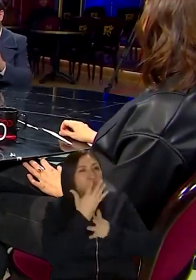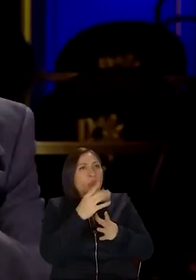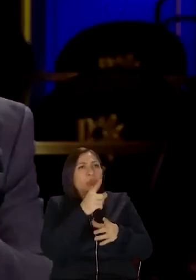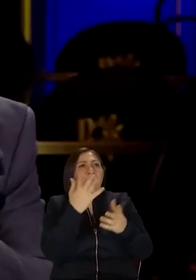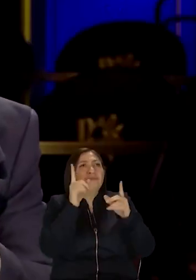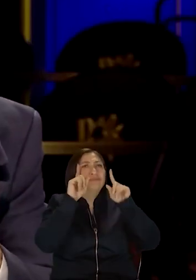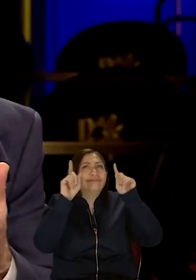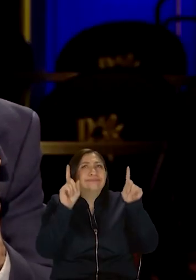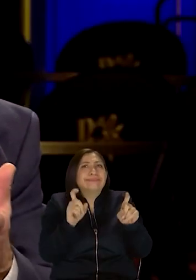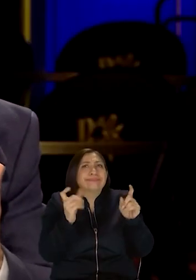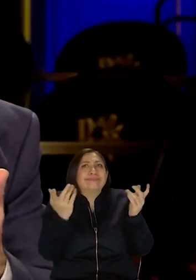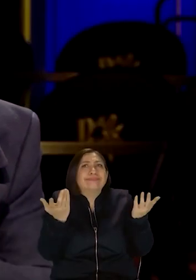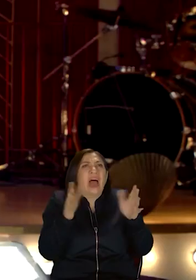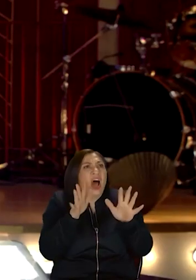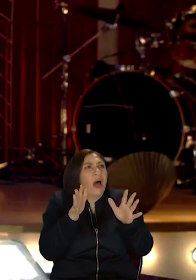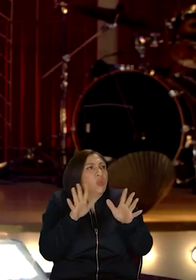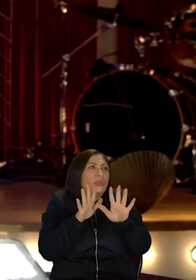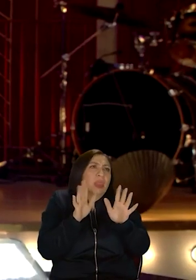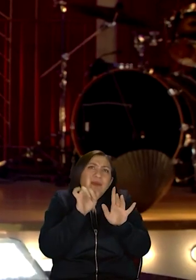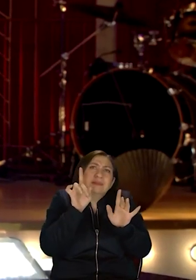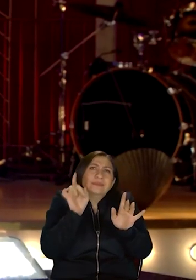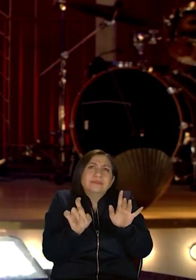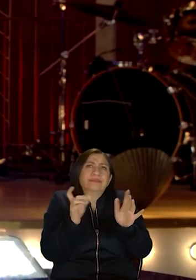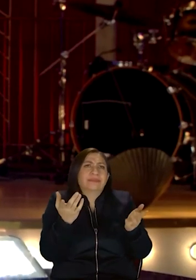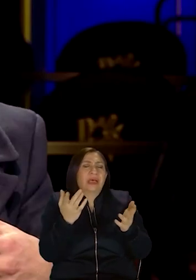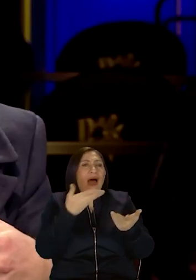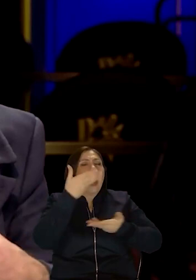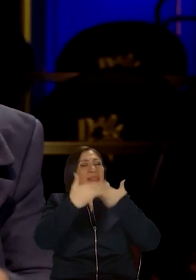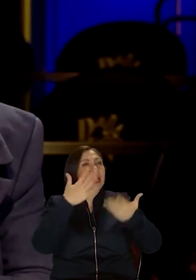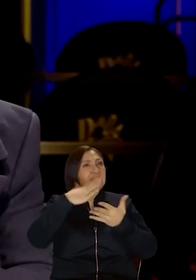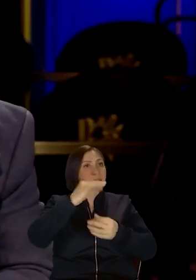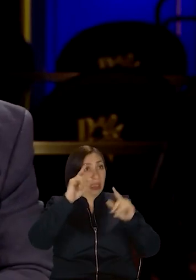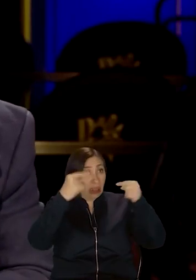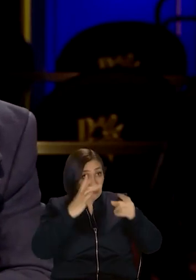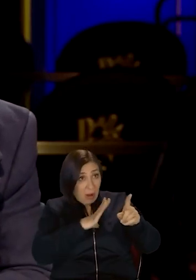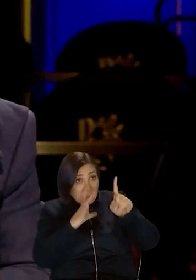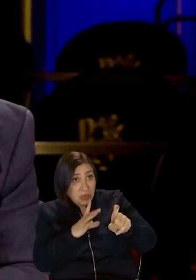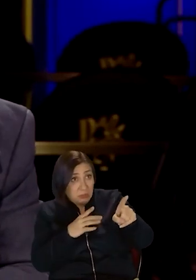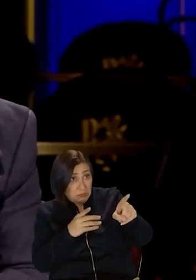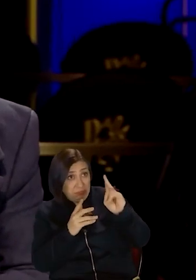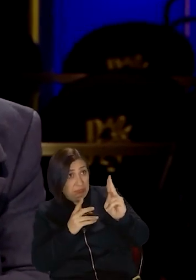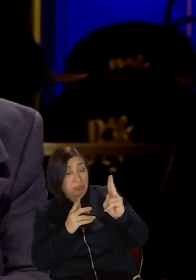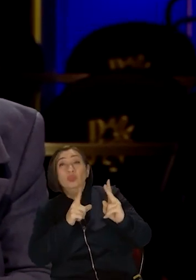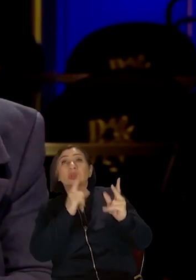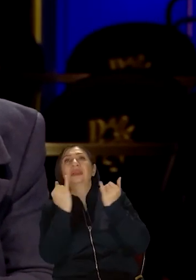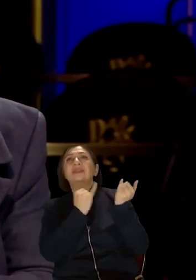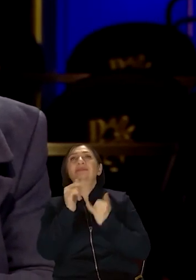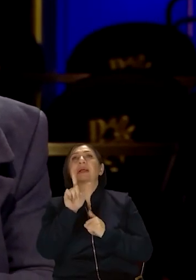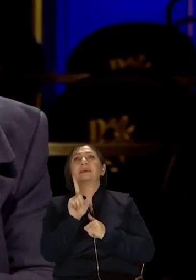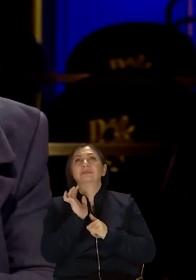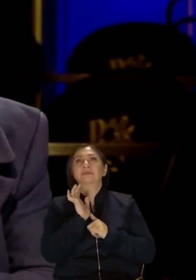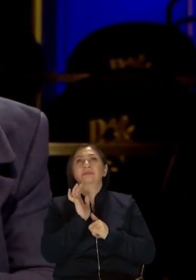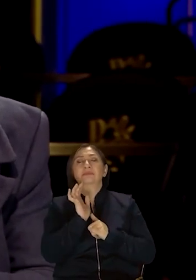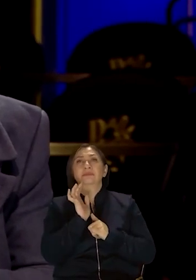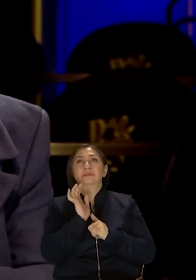hepsi spekülatif. Yani evet, çünkü evet. Anlatan kişinin böyle bir yetkisi var mı, bir kere bunu tartışmak lazım.